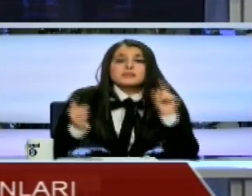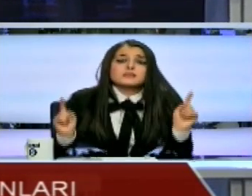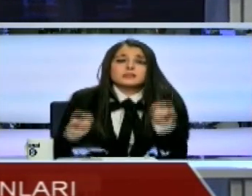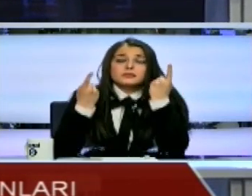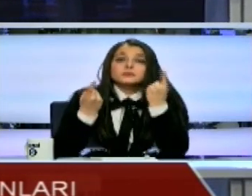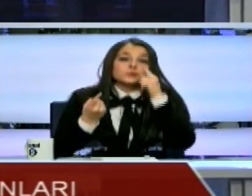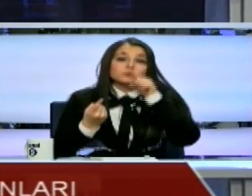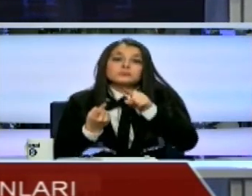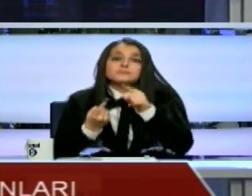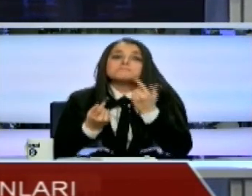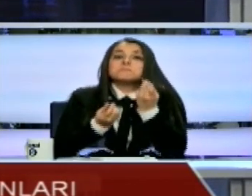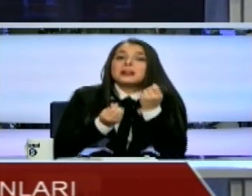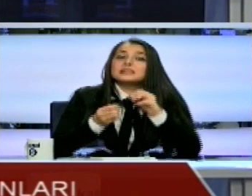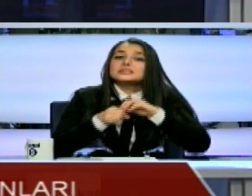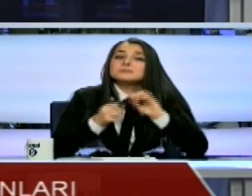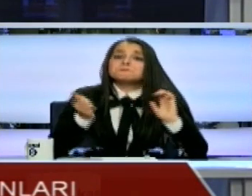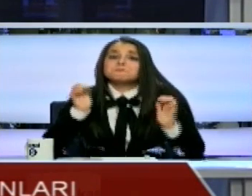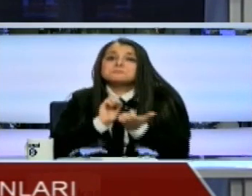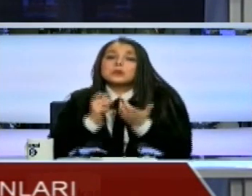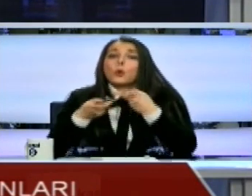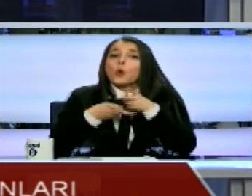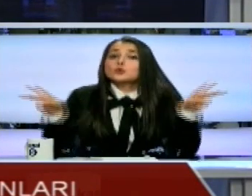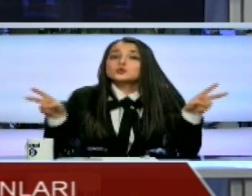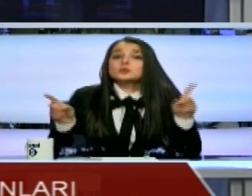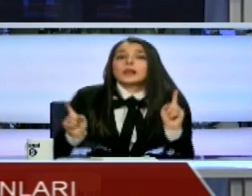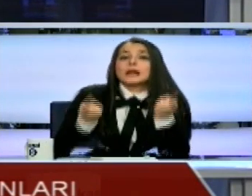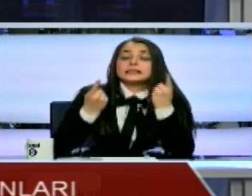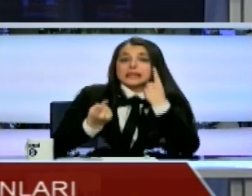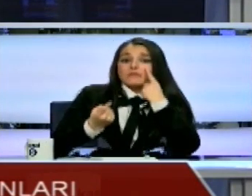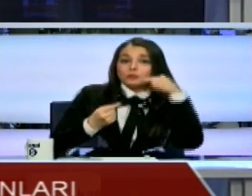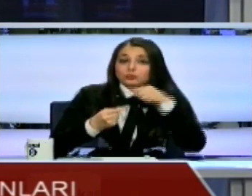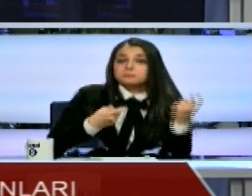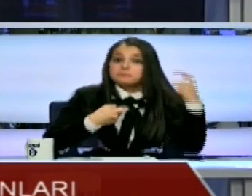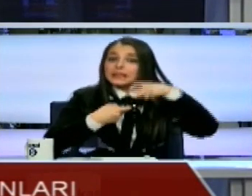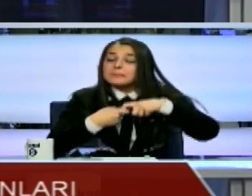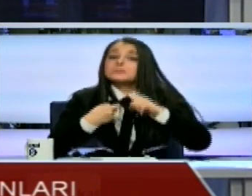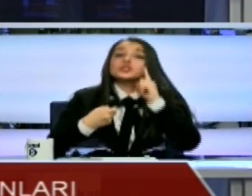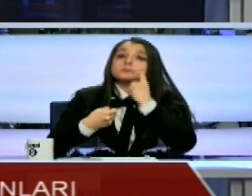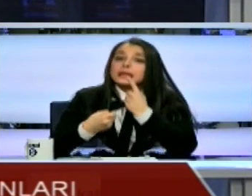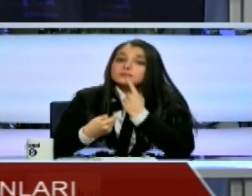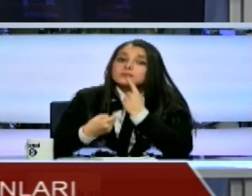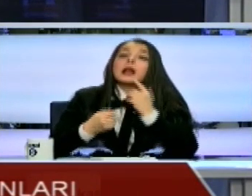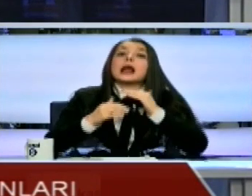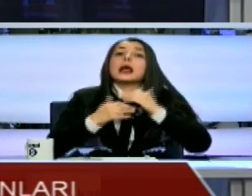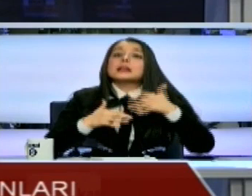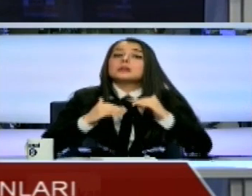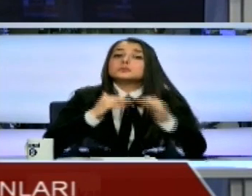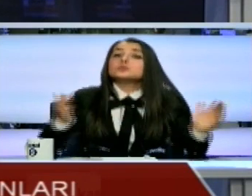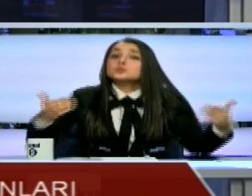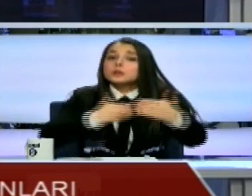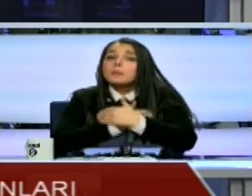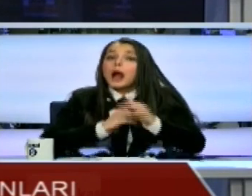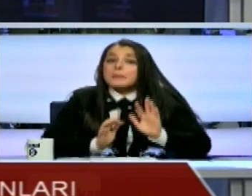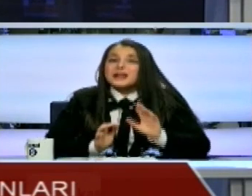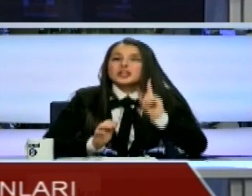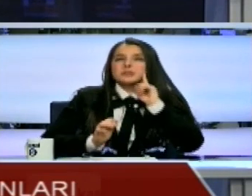maalesef ekonomik özgürlüklerine sahip değiller. Devlet de bu anlamda işitme engellileri, engellileri kucaklamışlar ama sanki işitme